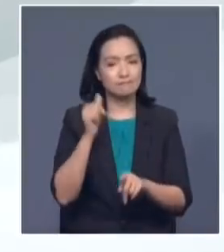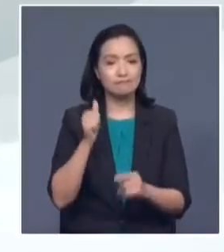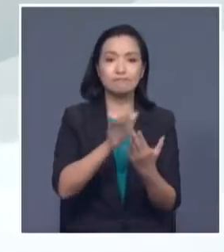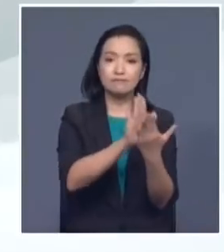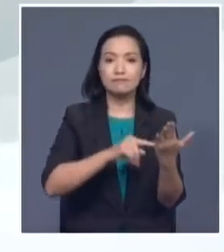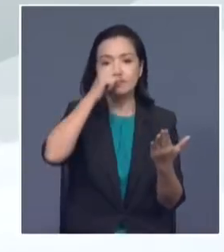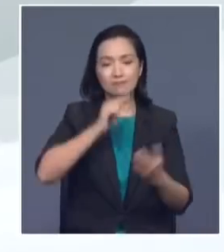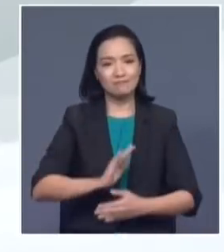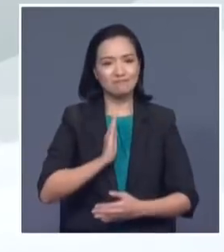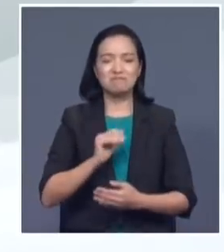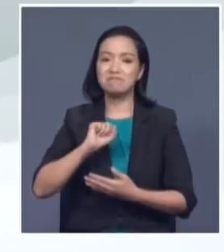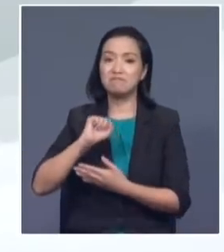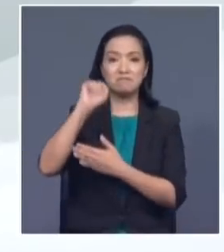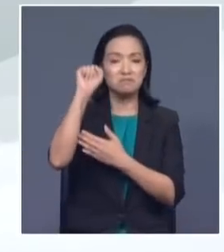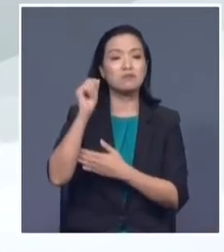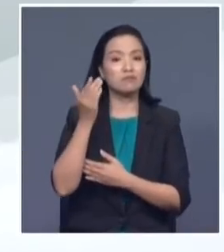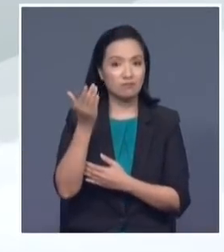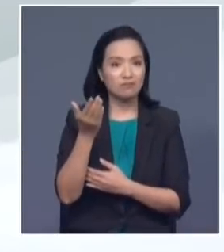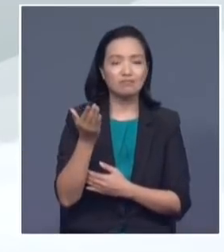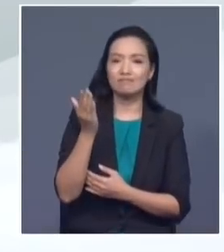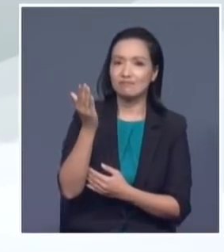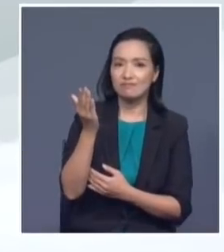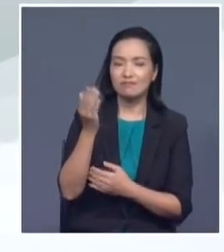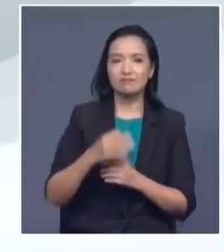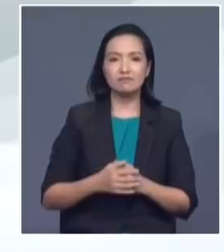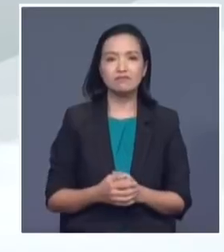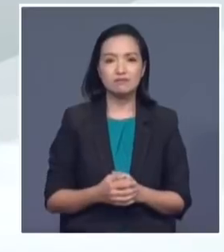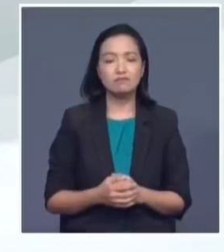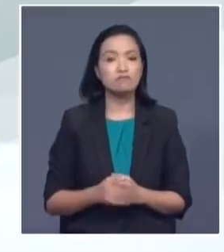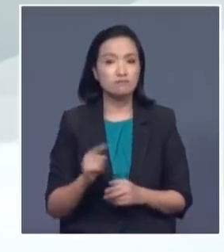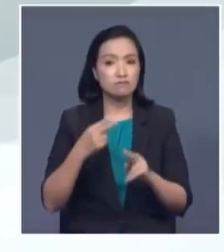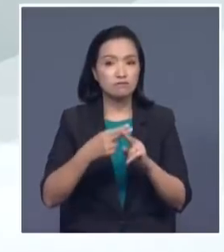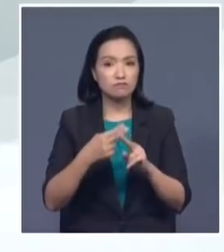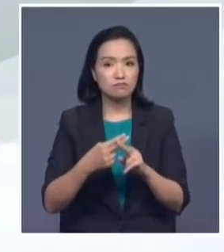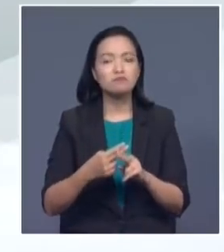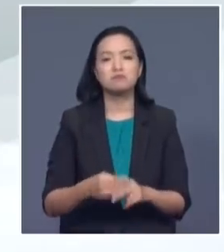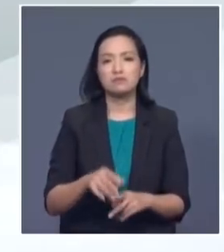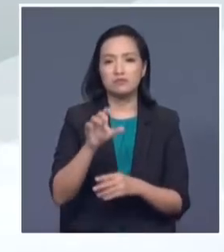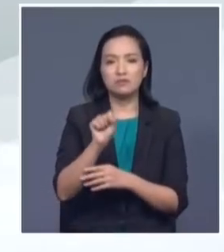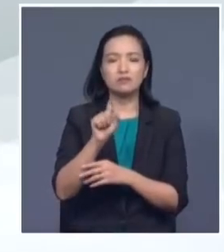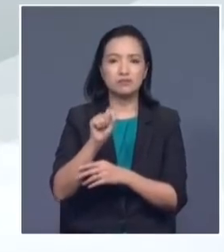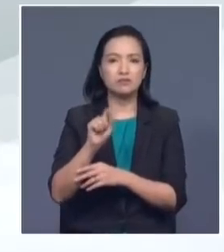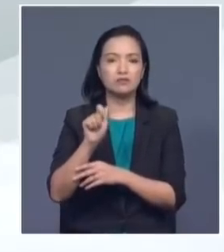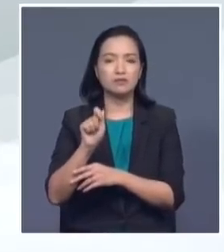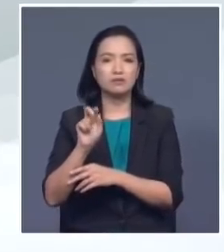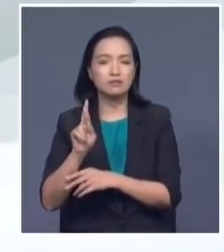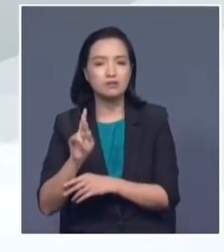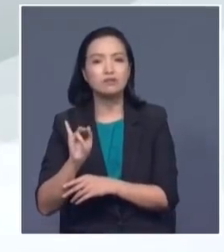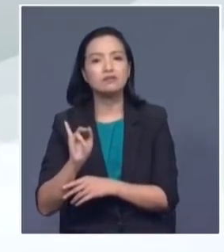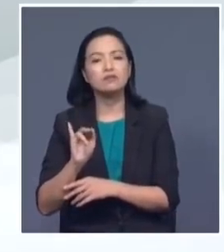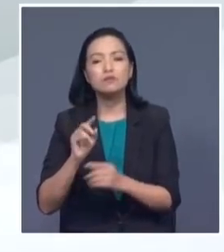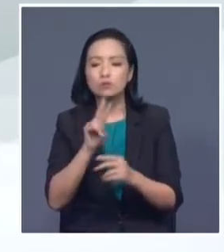ไทยได้รับเกียรติให้ชนะการโหวตจากเวที Travel Bulletin นะครับที่เรียกว่ารางวัล Star Award 2018ซึ่งบรร